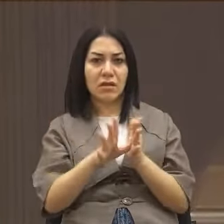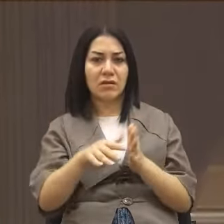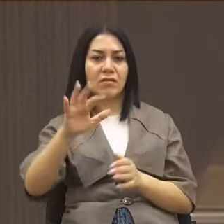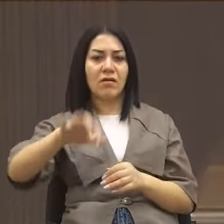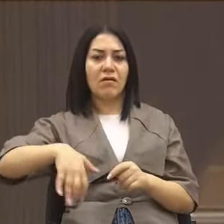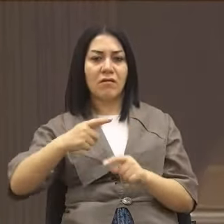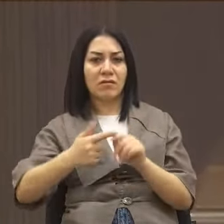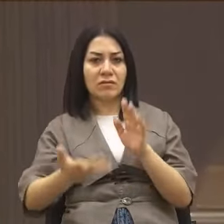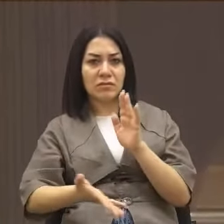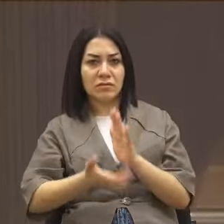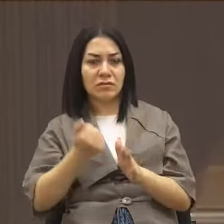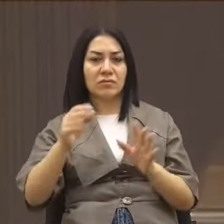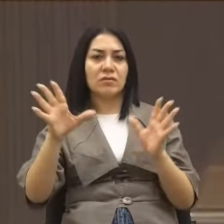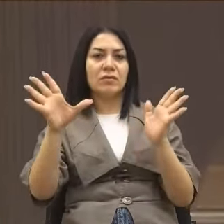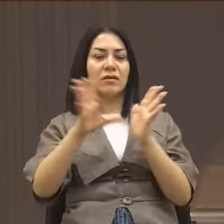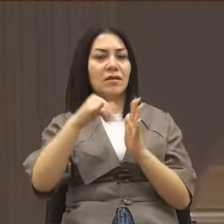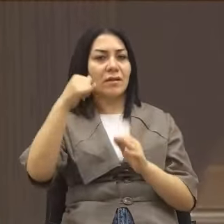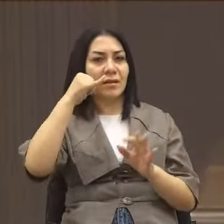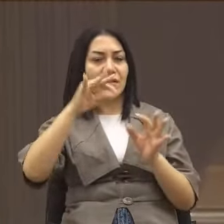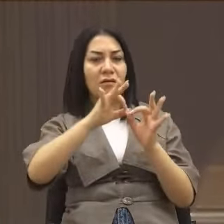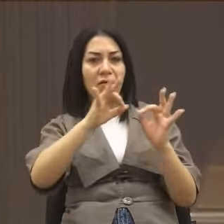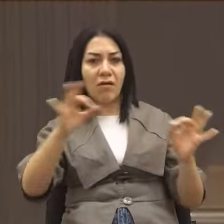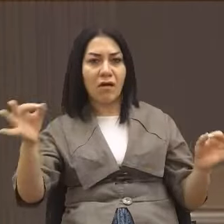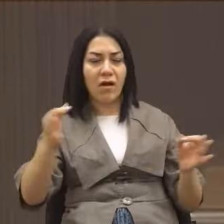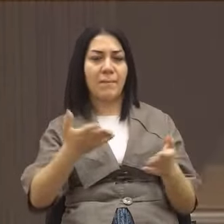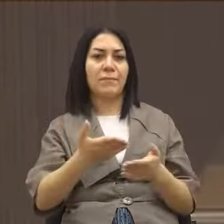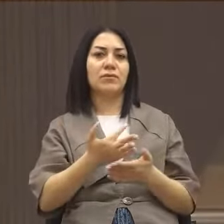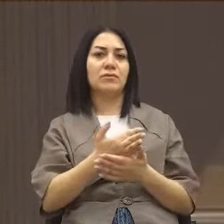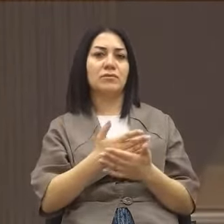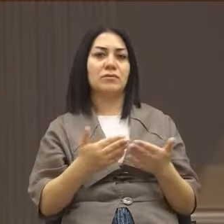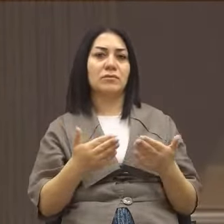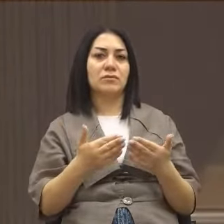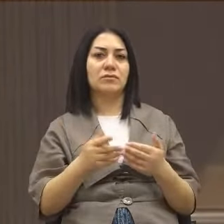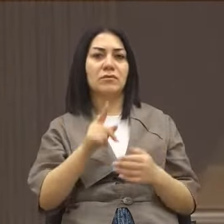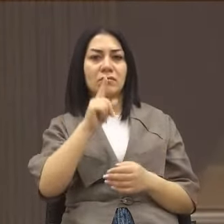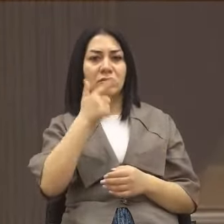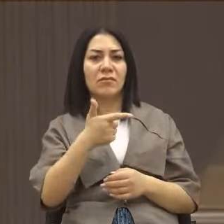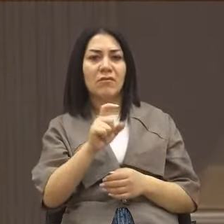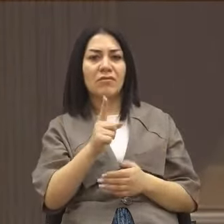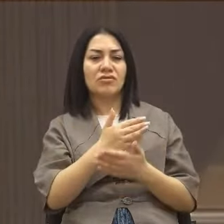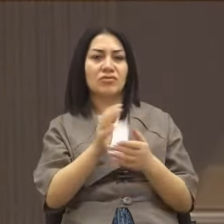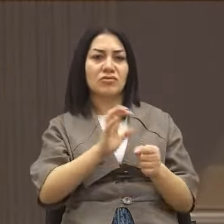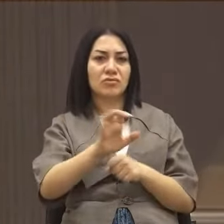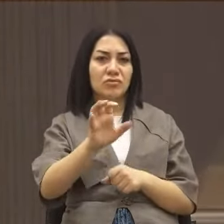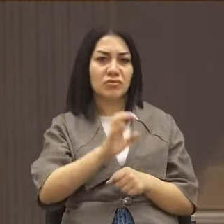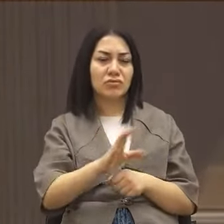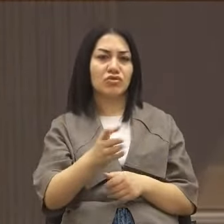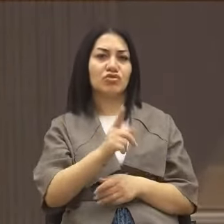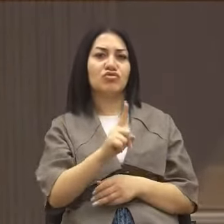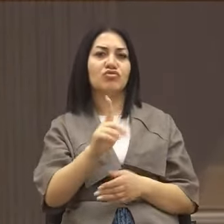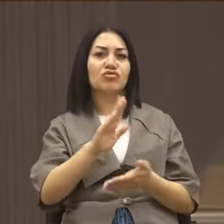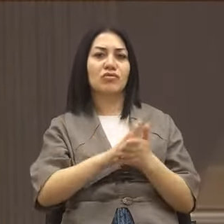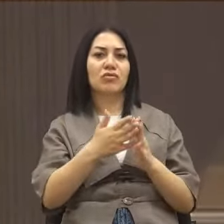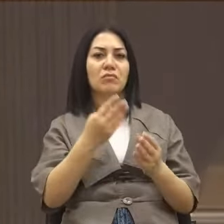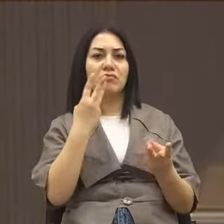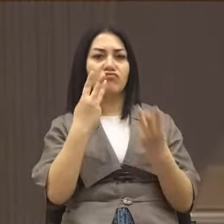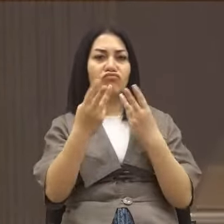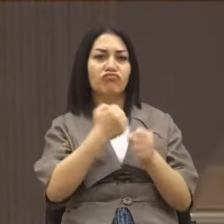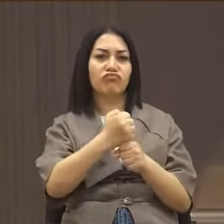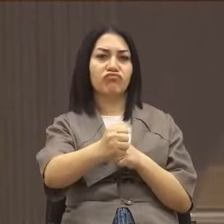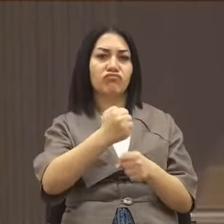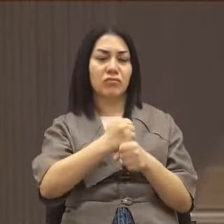հանքարդյունաբերությունը, հեռահաղորդակցությունը, էներգակիրների ներմուծումն ու արտահանումը, շանտաժային պայմաններ թելադրել